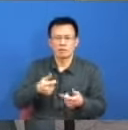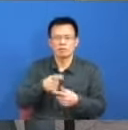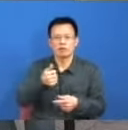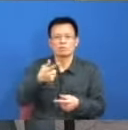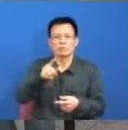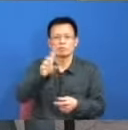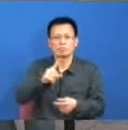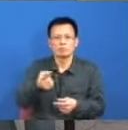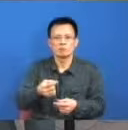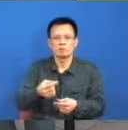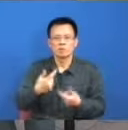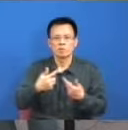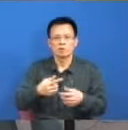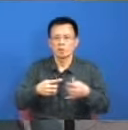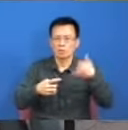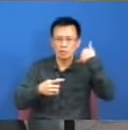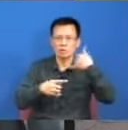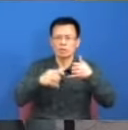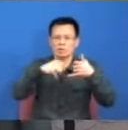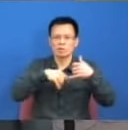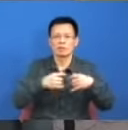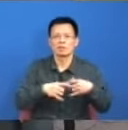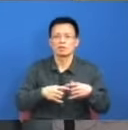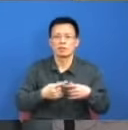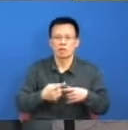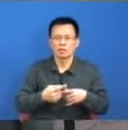咯嚇。好啦，電話接通 Eric 嘅電話